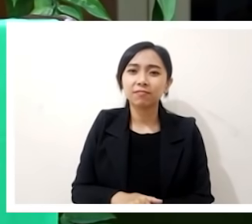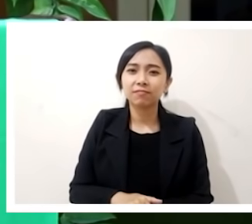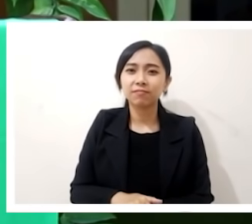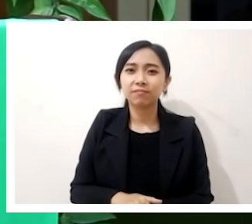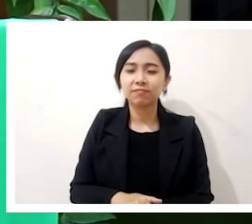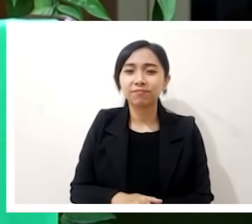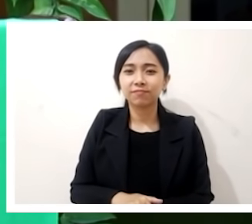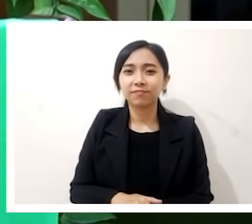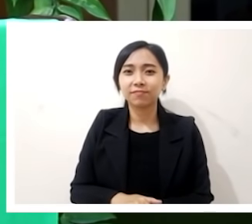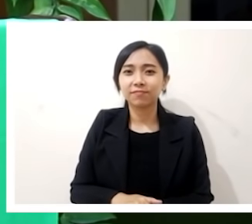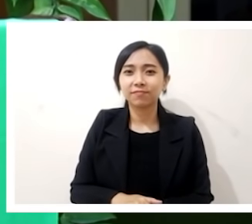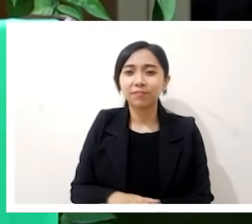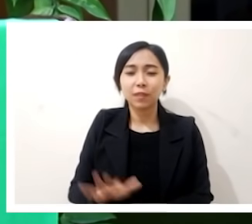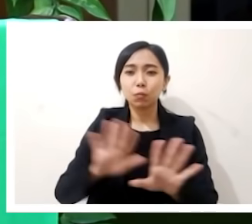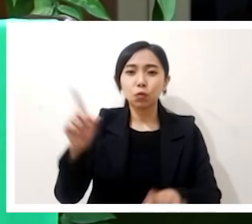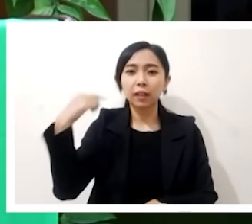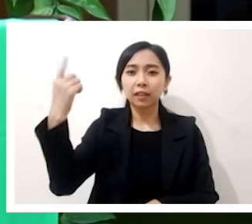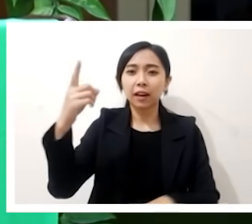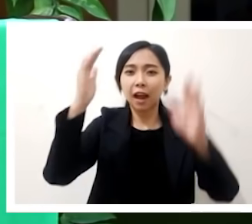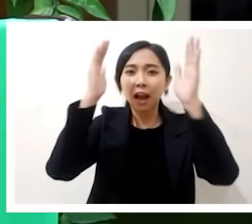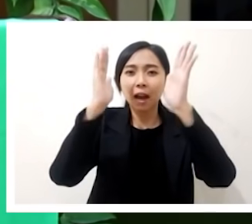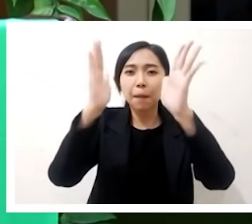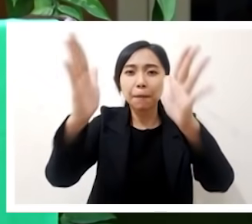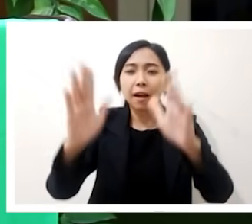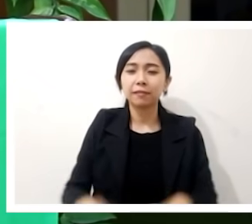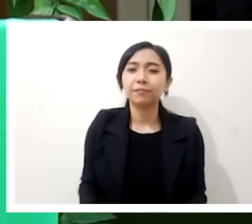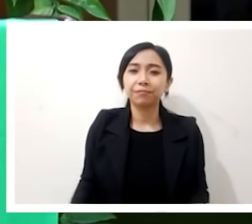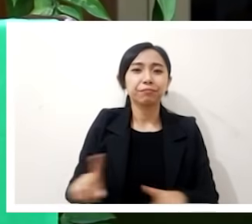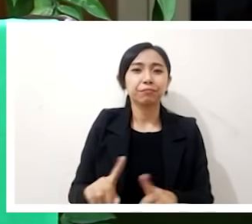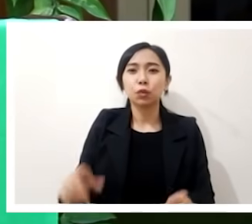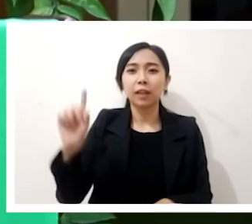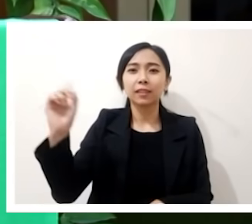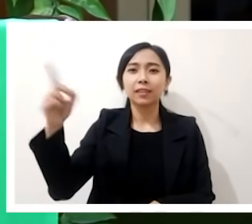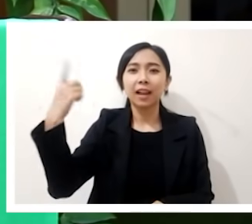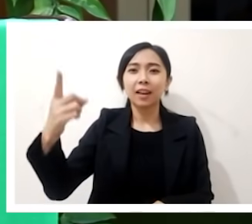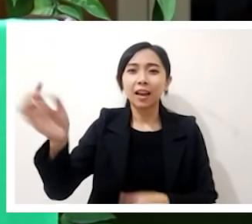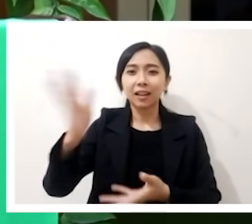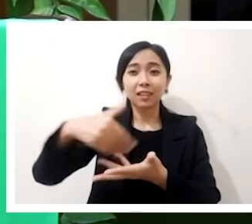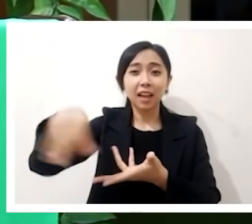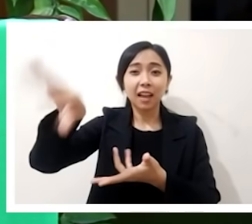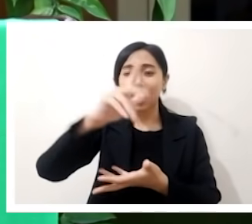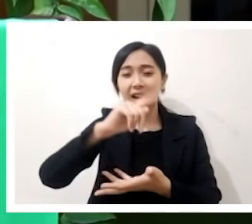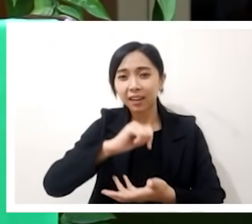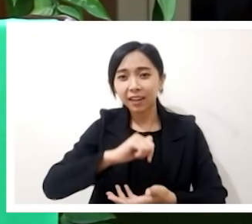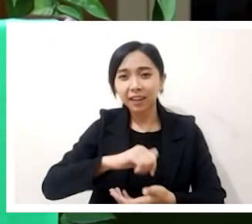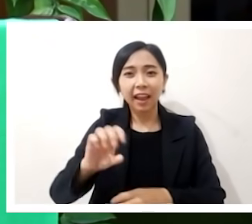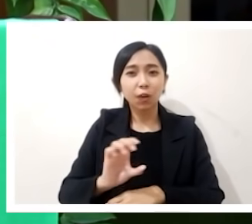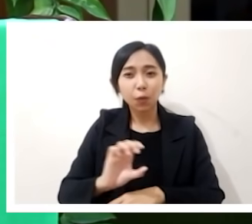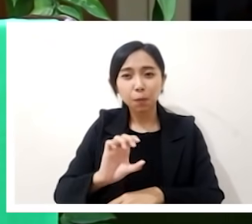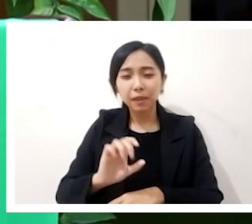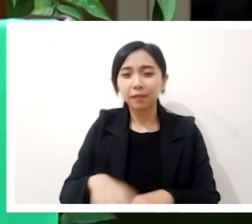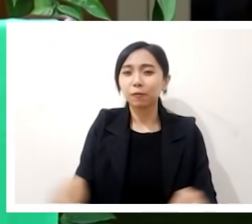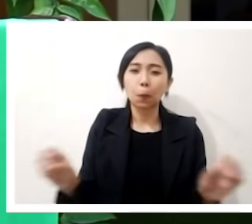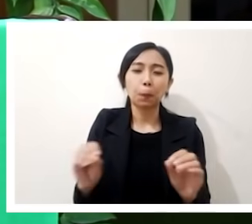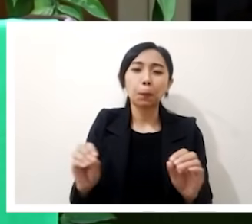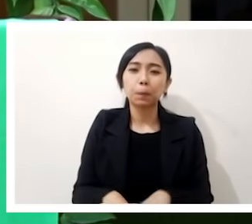diistimewakan atas nama agama, atas nama latar belakang ekonomi, pendidikan, dan seterusnya. Sementara yang